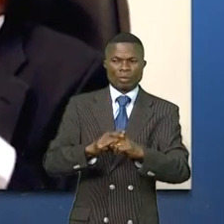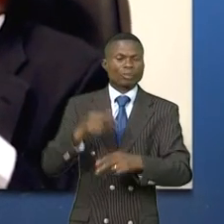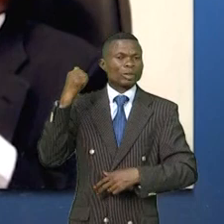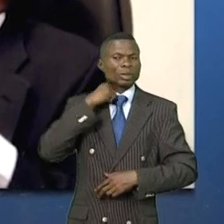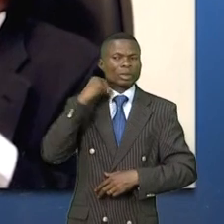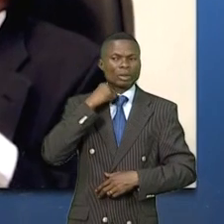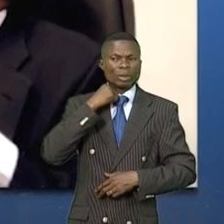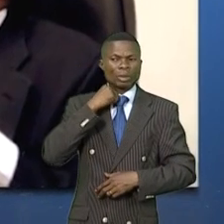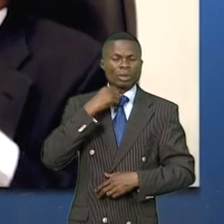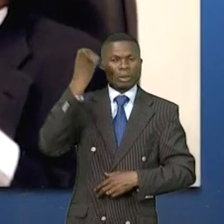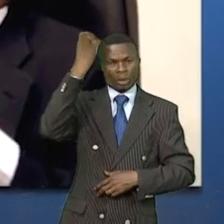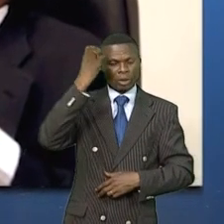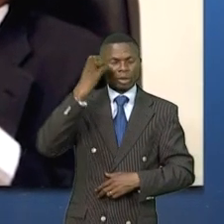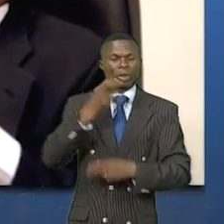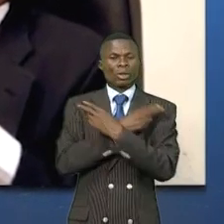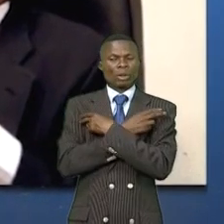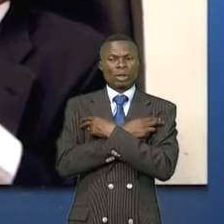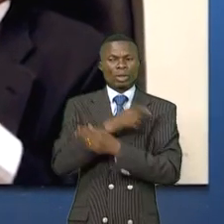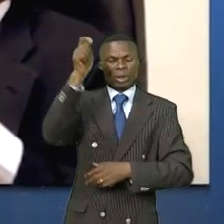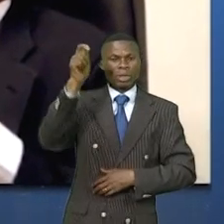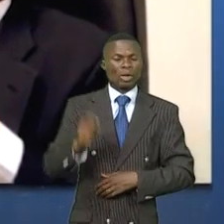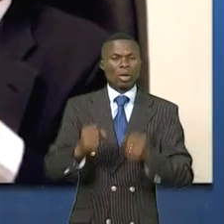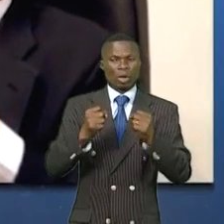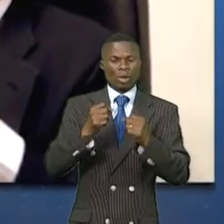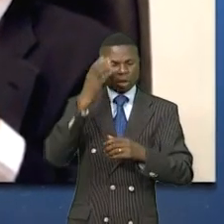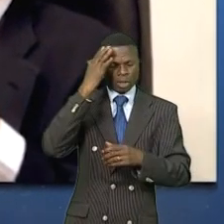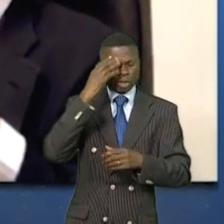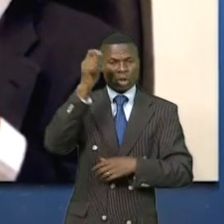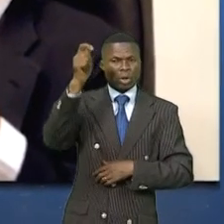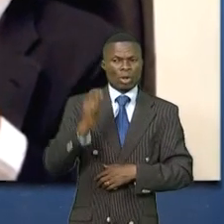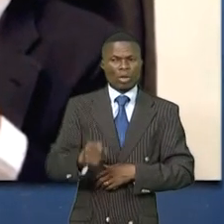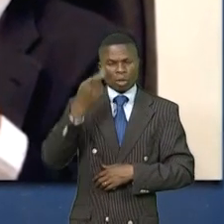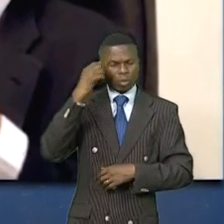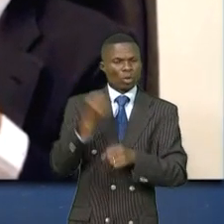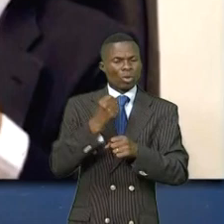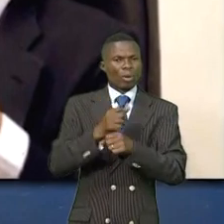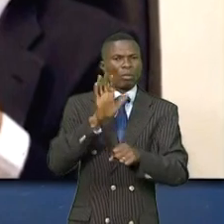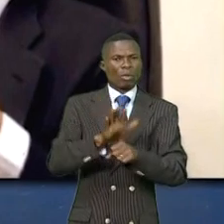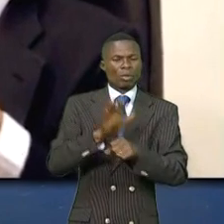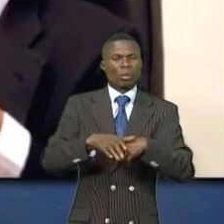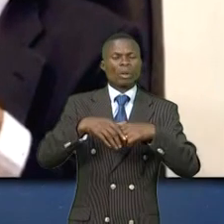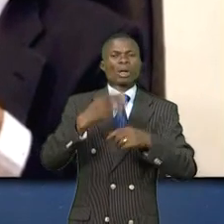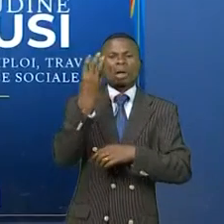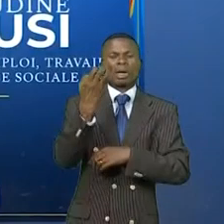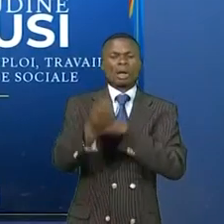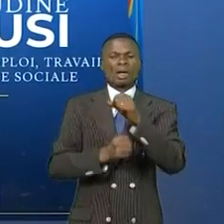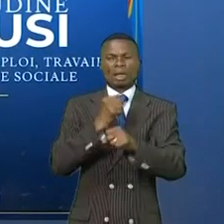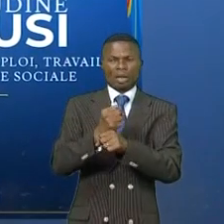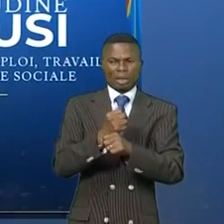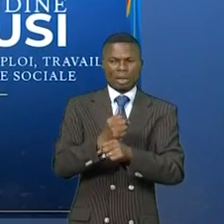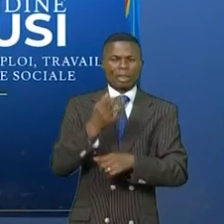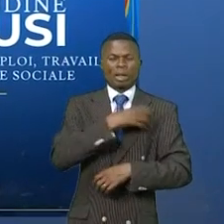et général à la retraite, militaire aguerri, il connaît bien l'armée pour l'avoir servi pendant plus de 40 ans.